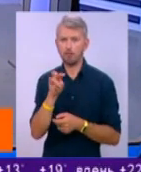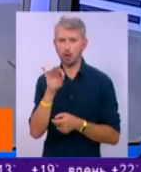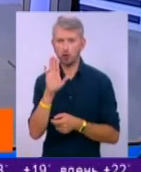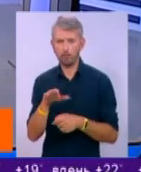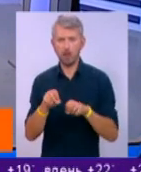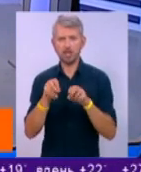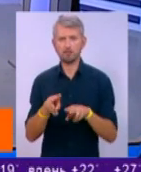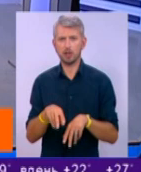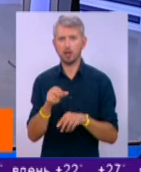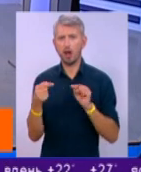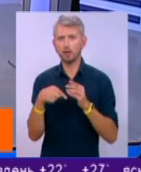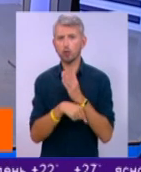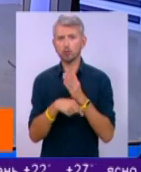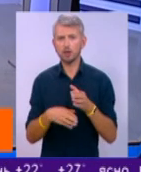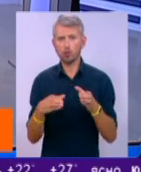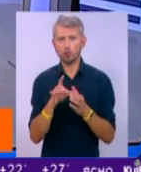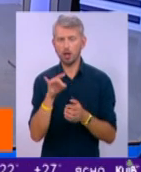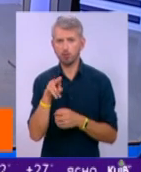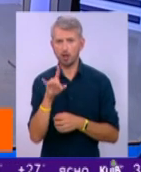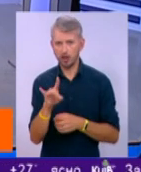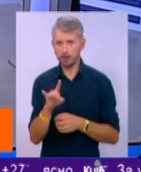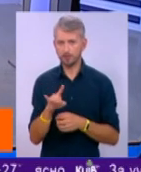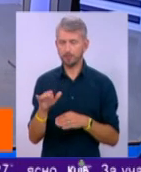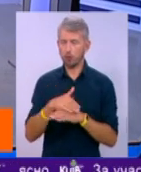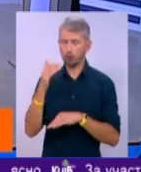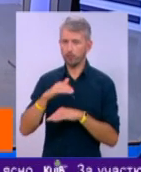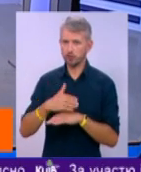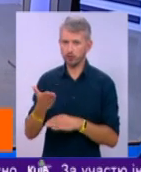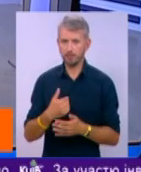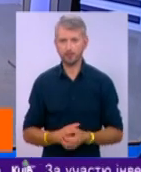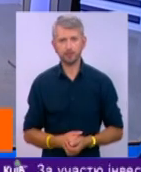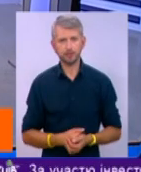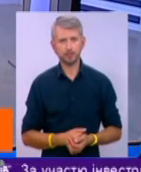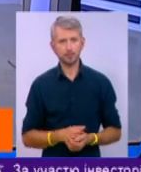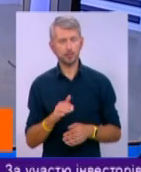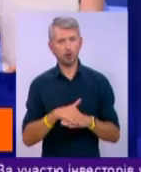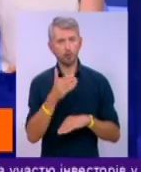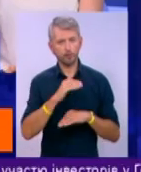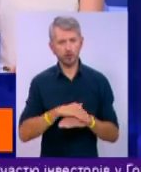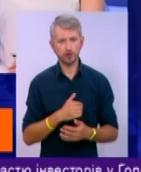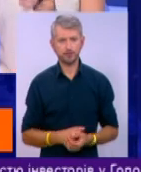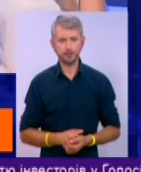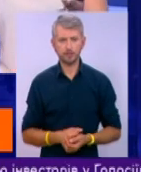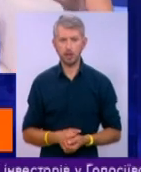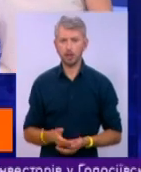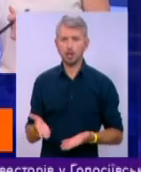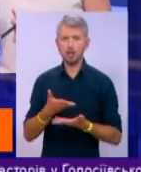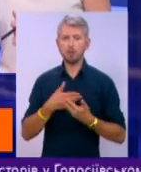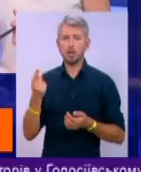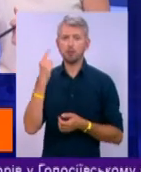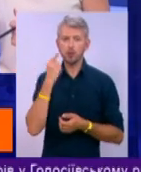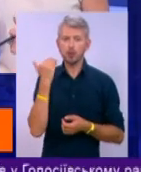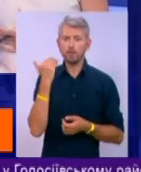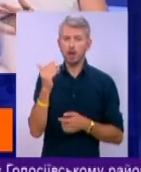експерт антикорупційної групи реанімаційного пакету реформ. Пане Олександре, доброго вечора вам. Доброго вечора. Ми почули